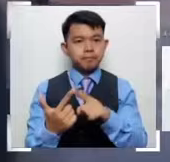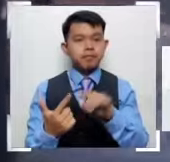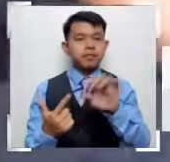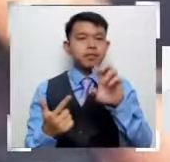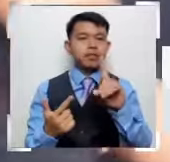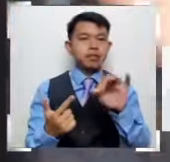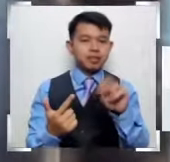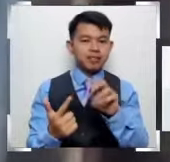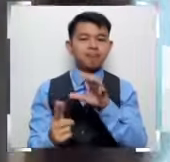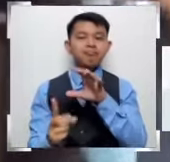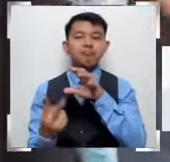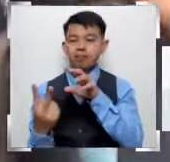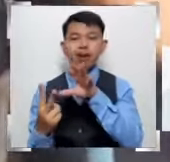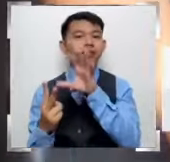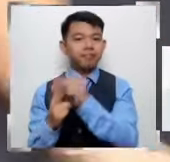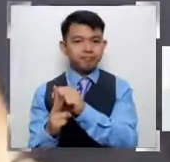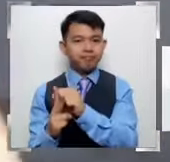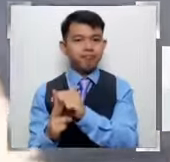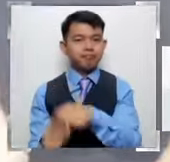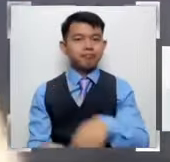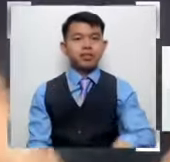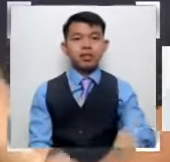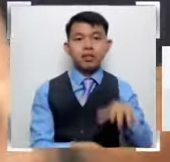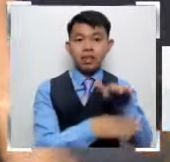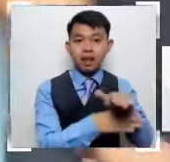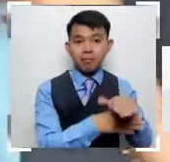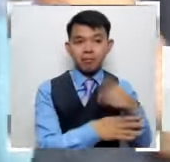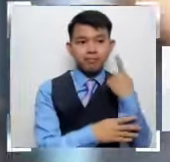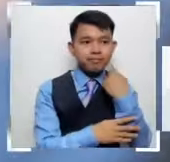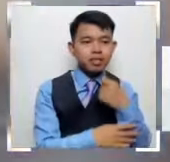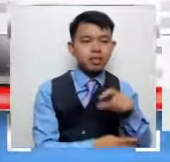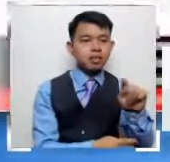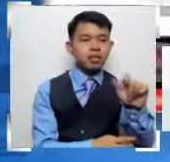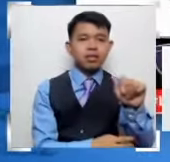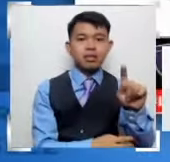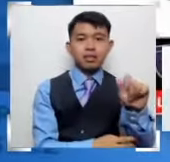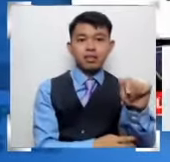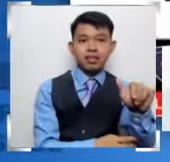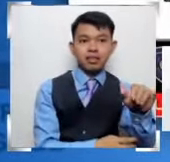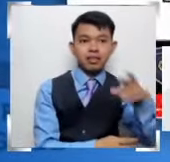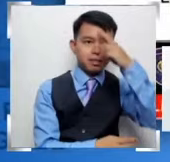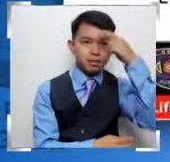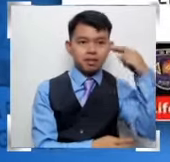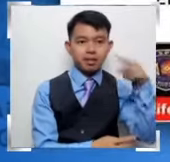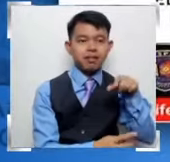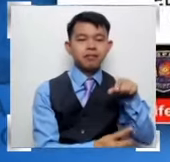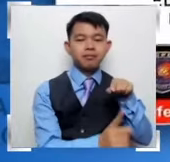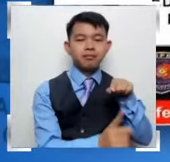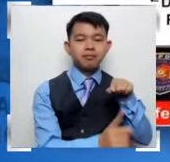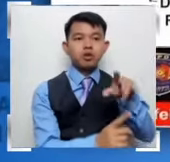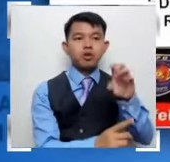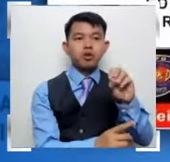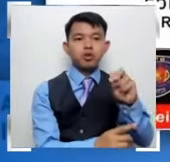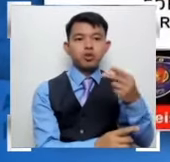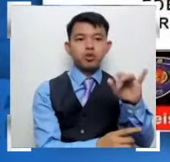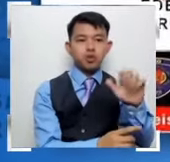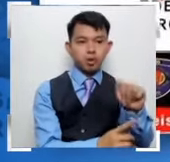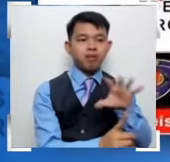ng hapon, nahuli sa Taytay Rizal si Joshua Panganiban. Hawak na rin ng mga otoridad si Tirzo